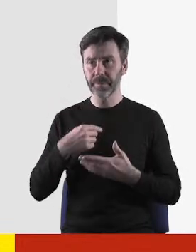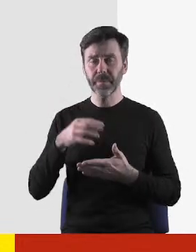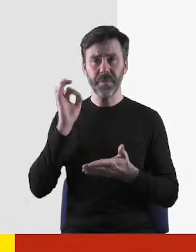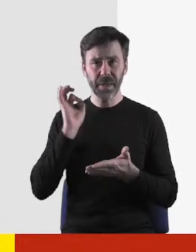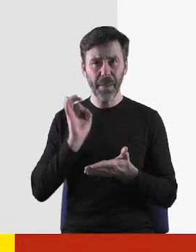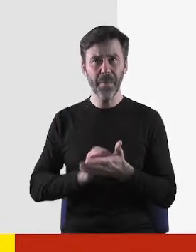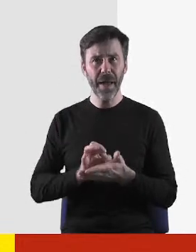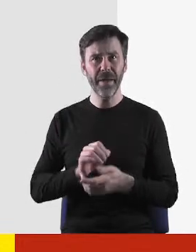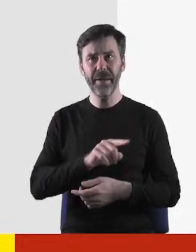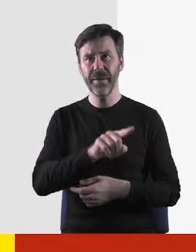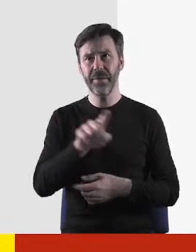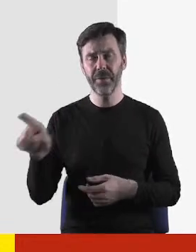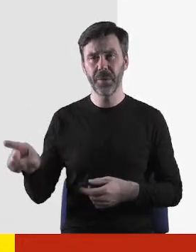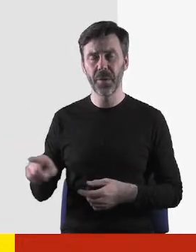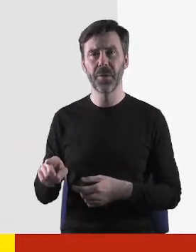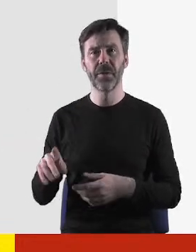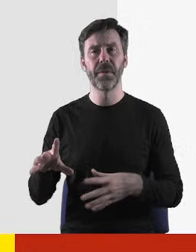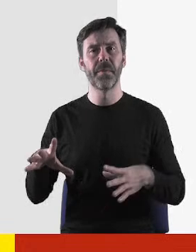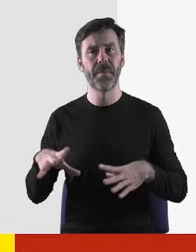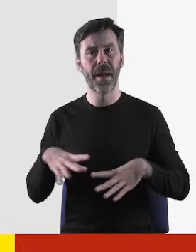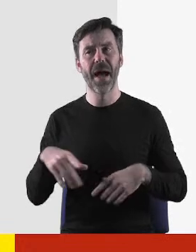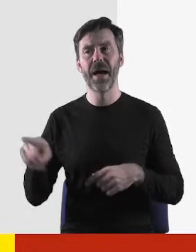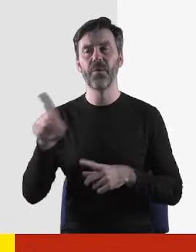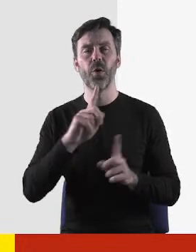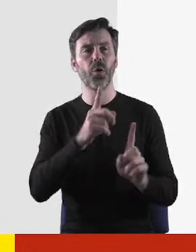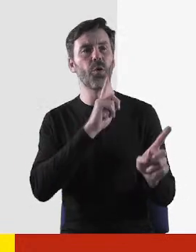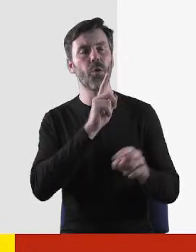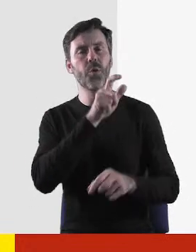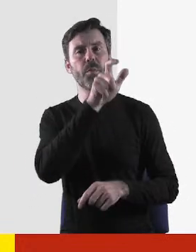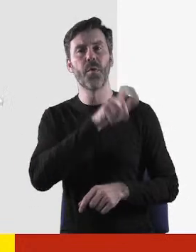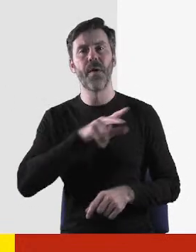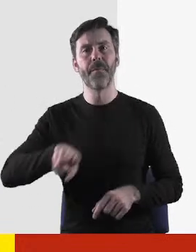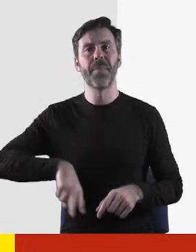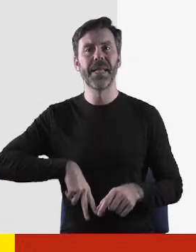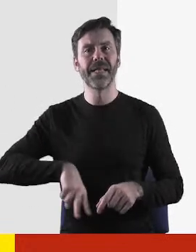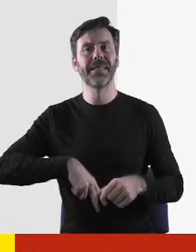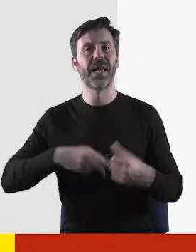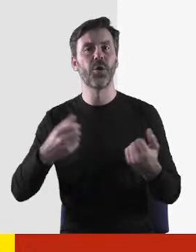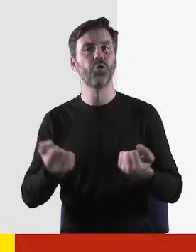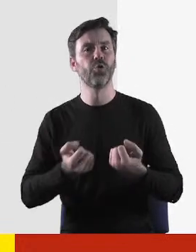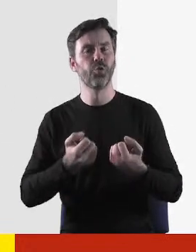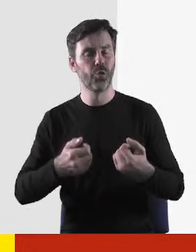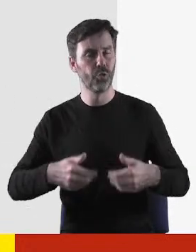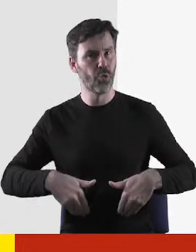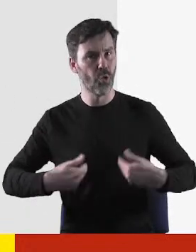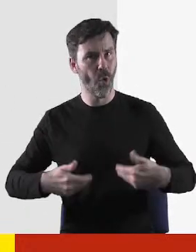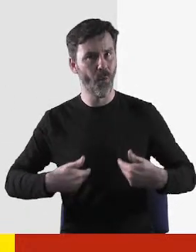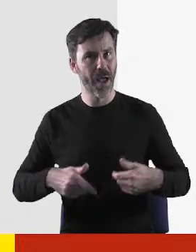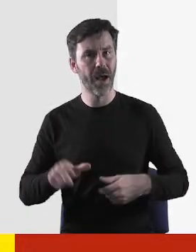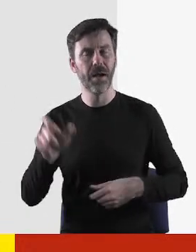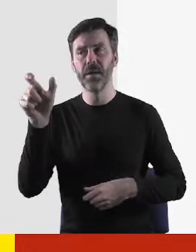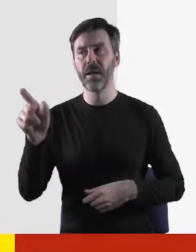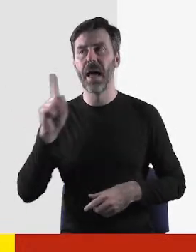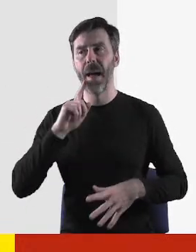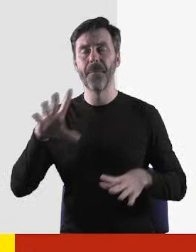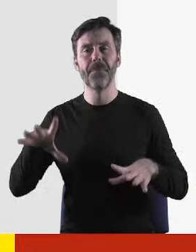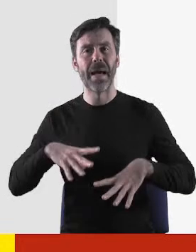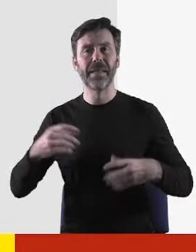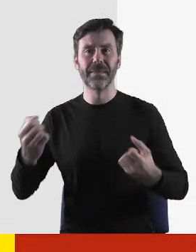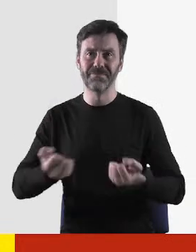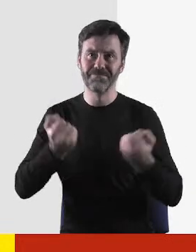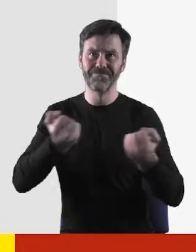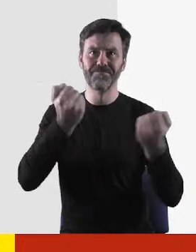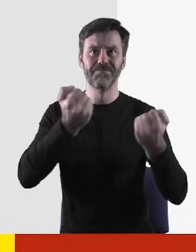Państwo w rozmowach z Ministerstwem Zdrowia podejmiecie, czy podjęliście wszelkie starania ku temu, aby